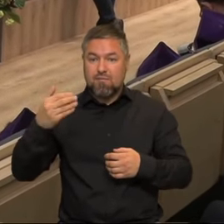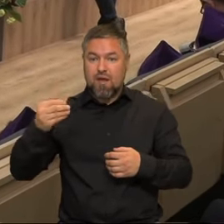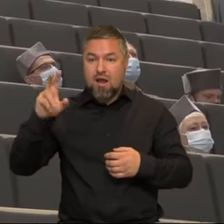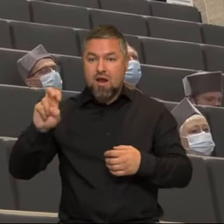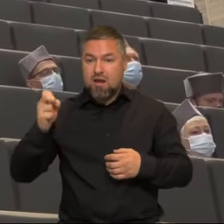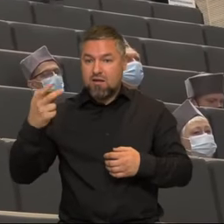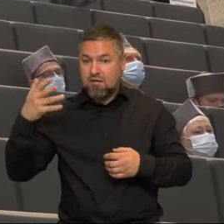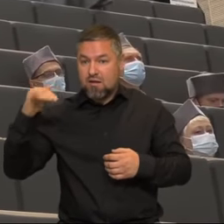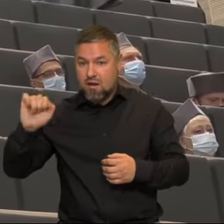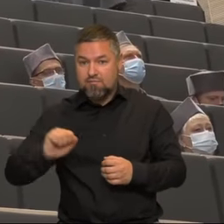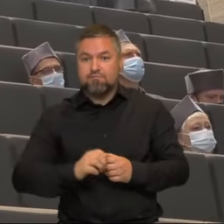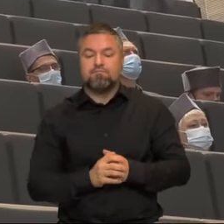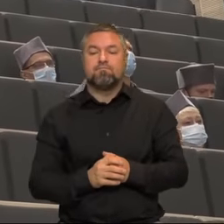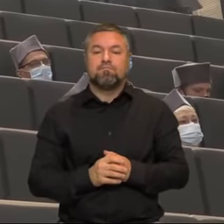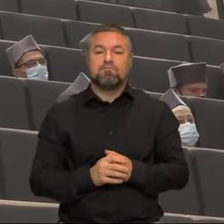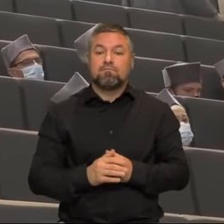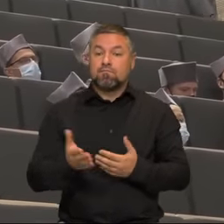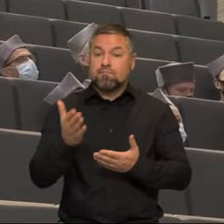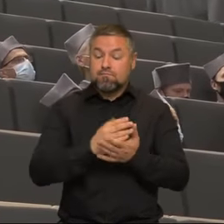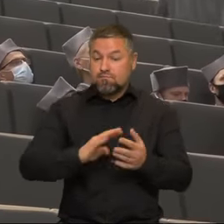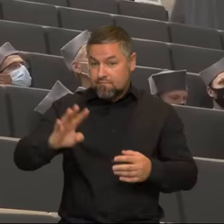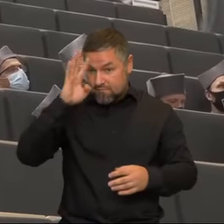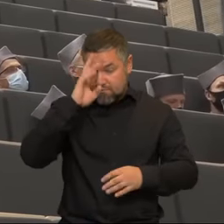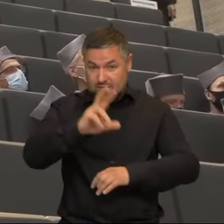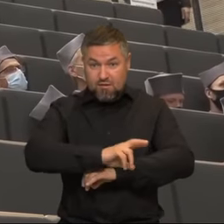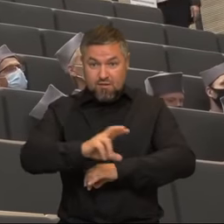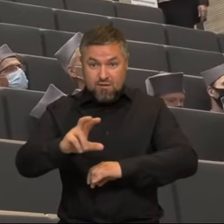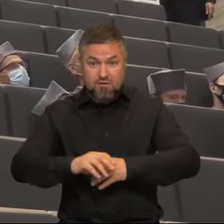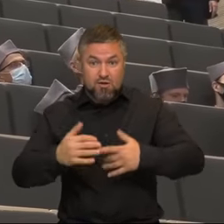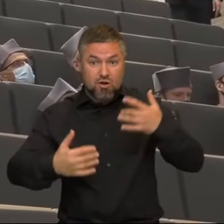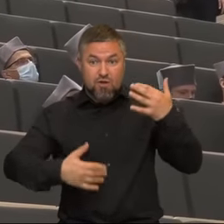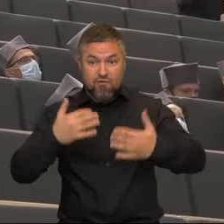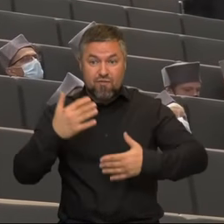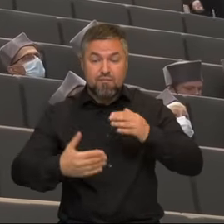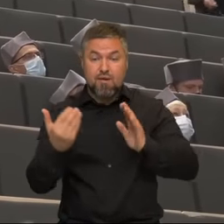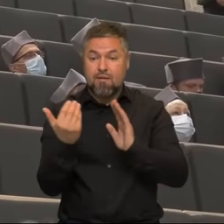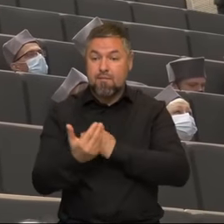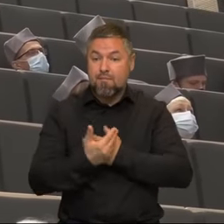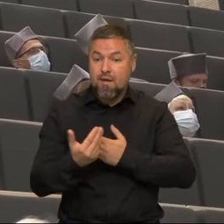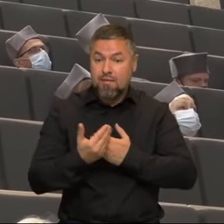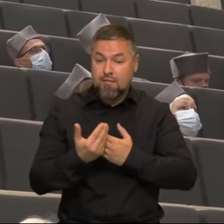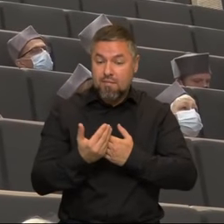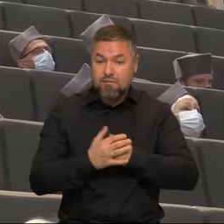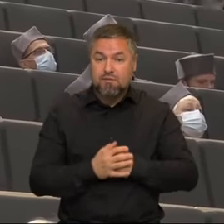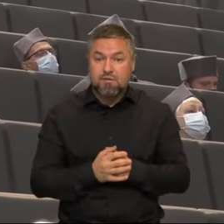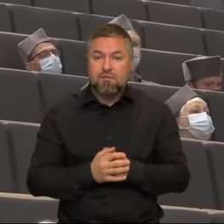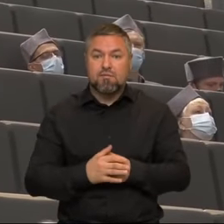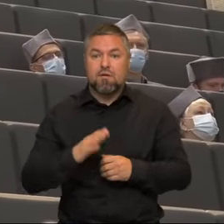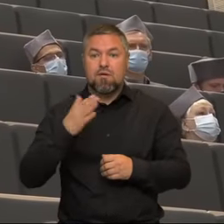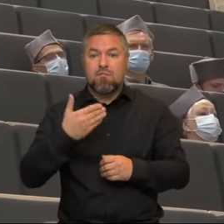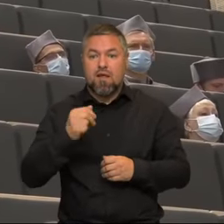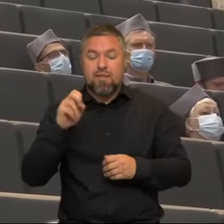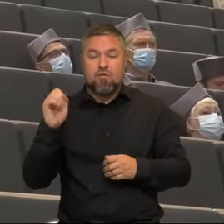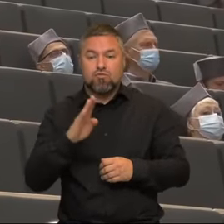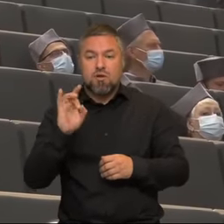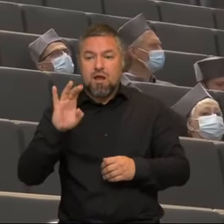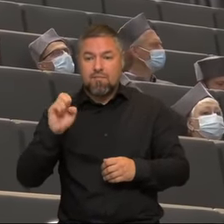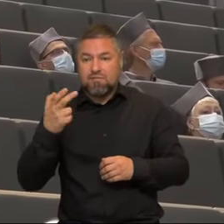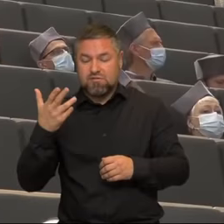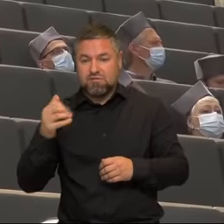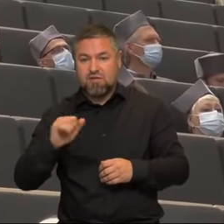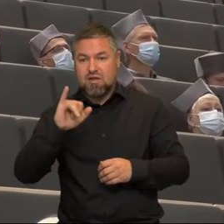Machnia. Z Wydziału Fizyki Technicznej, Informatyki i Matematyki Stosowanej Mateusz Gapiński i